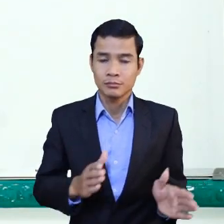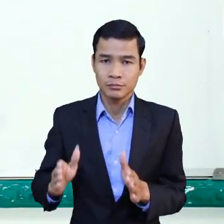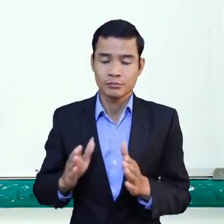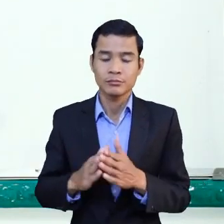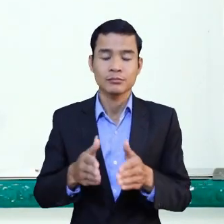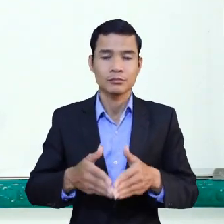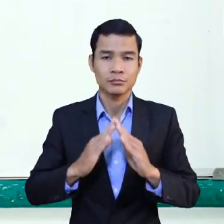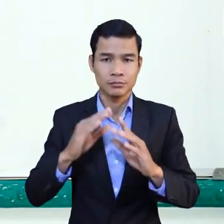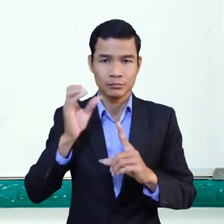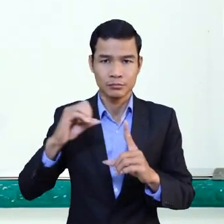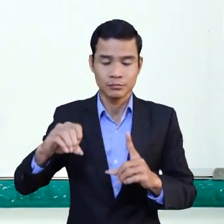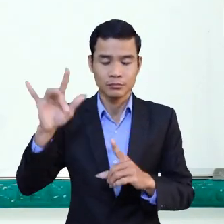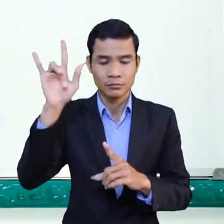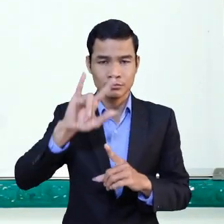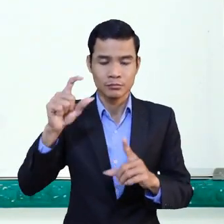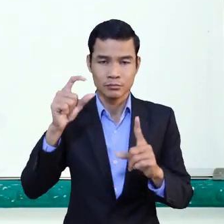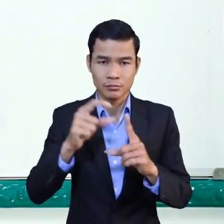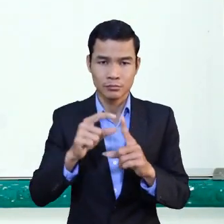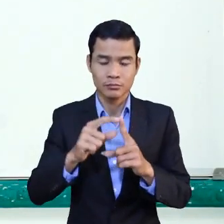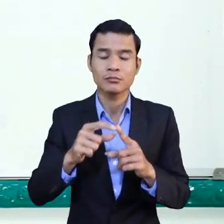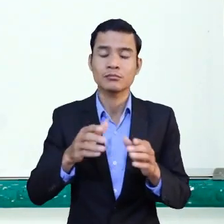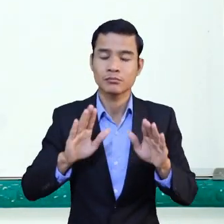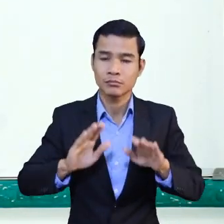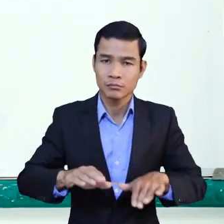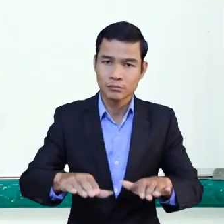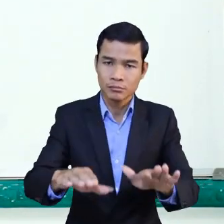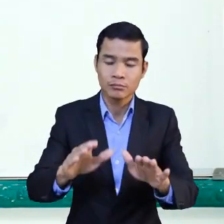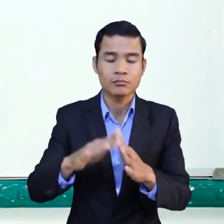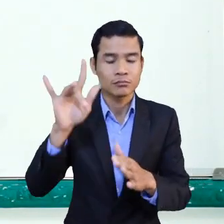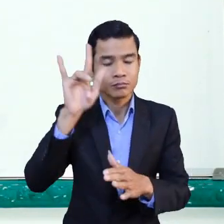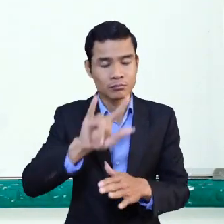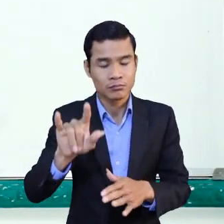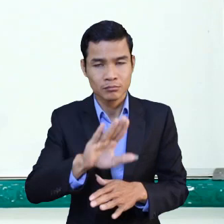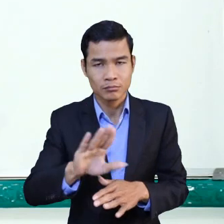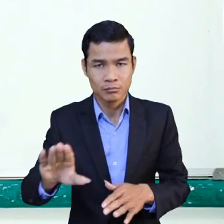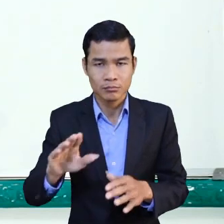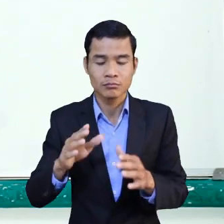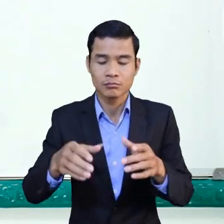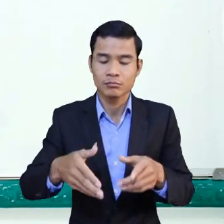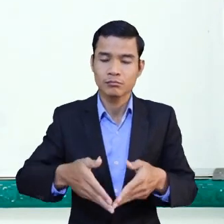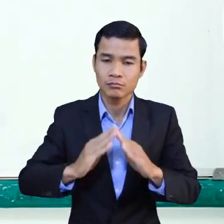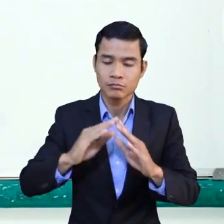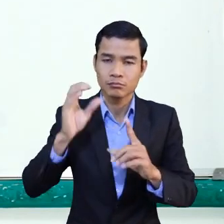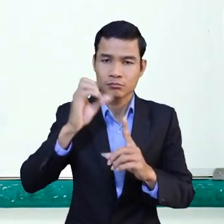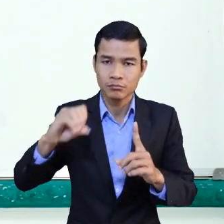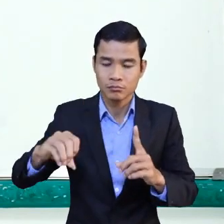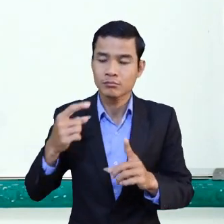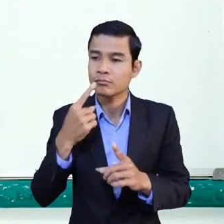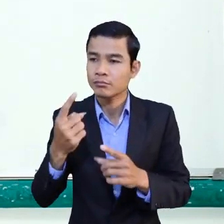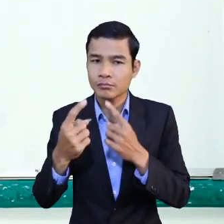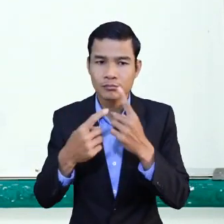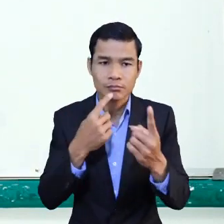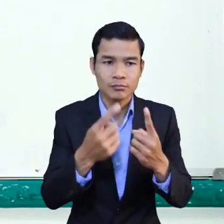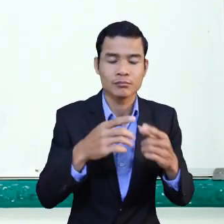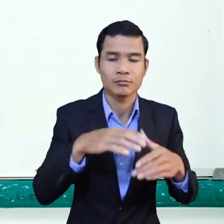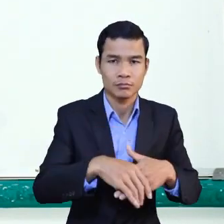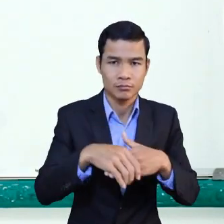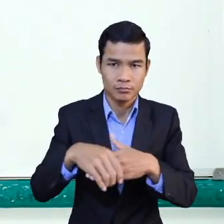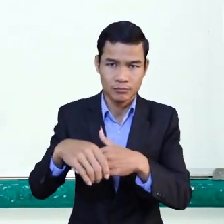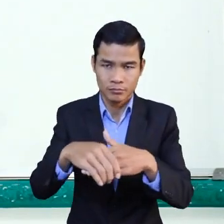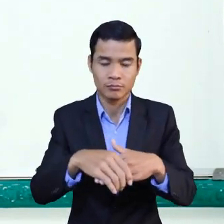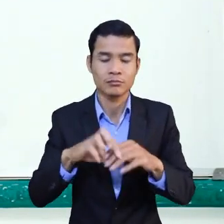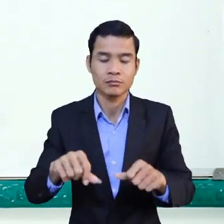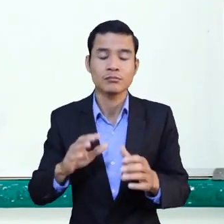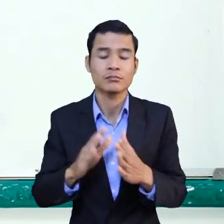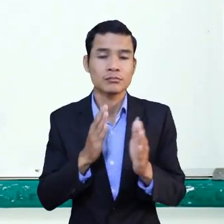ង្កើតលបាសណាដោយប្រើពាក្យ D ហើយមានន័យស្ដាប់បានណាបង្កើតលបាសដោយខ្លួនឯងហើយយើងអាចប្រាប់ទៅមិត្តភ័ក្តិម្ដងម្នាក់ណាចា